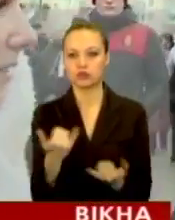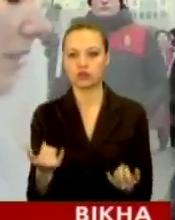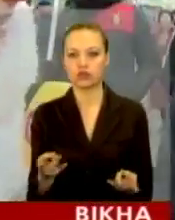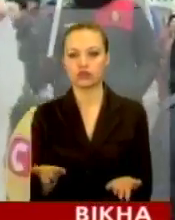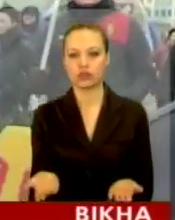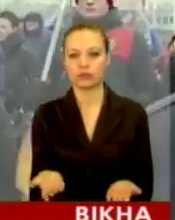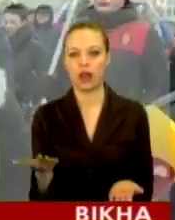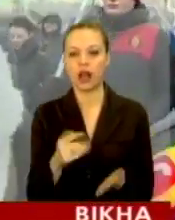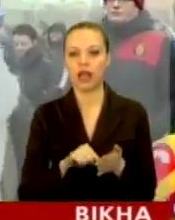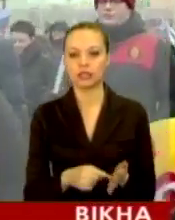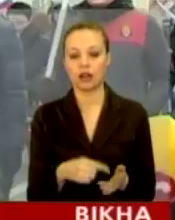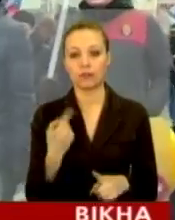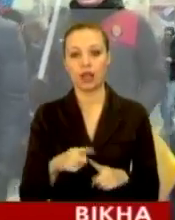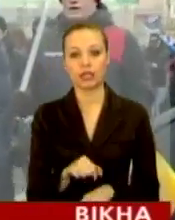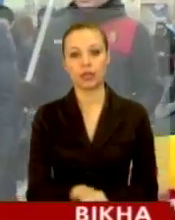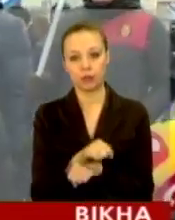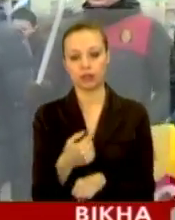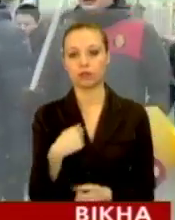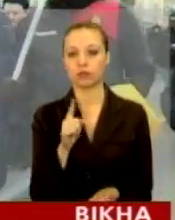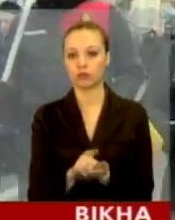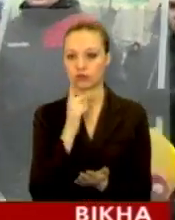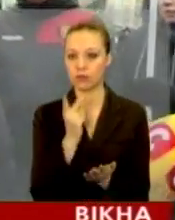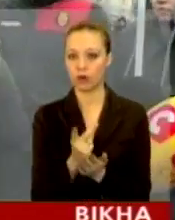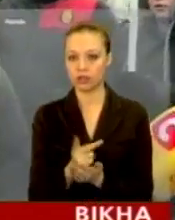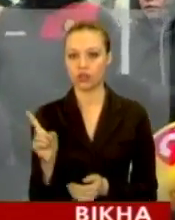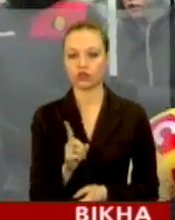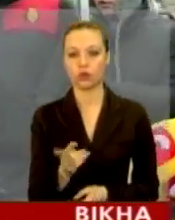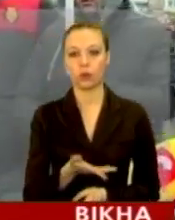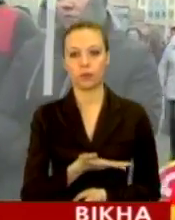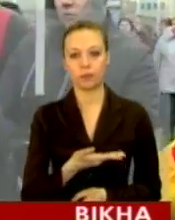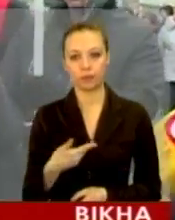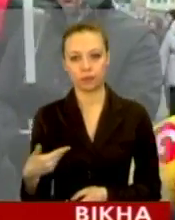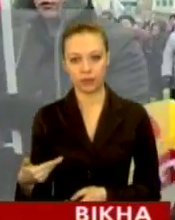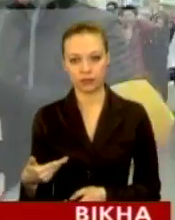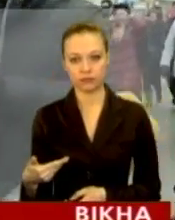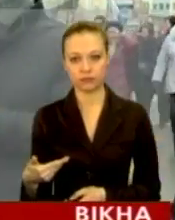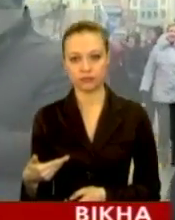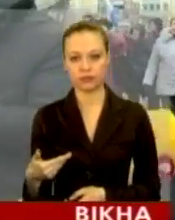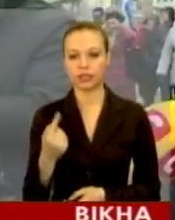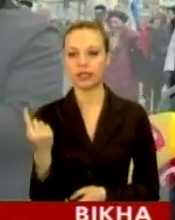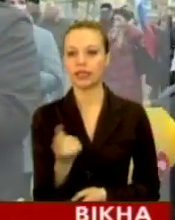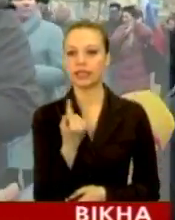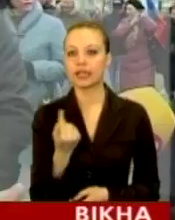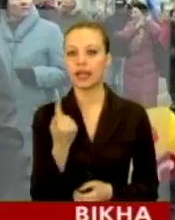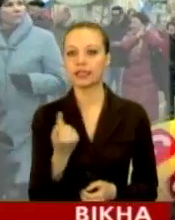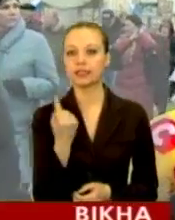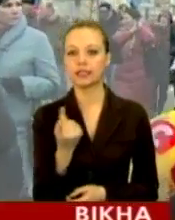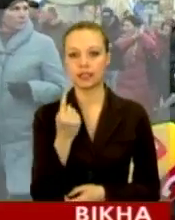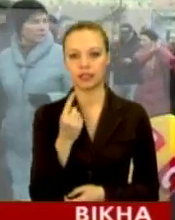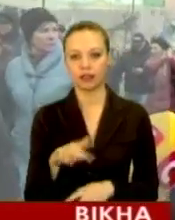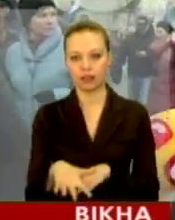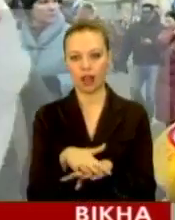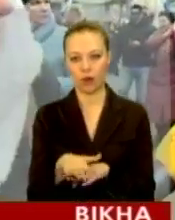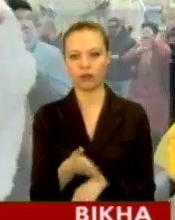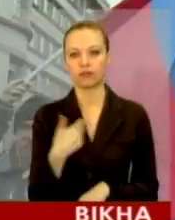какая основная цель его? А этот митинг мы просто должны показать, что мы единый народ, что